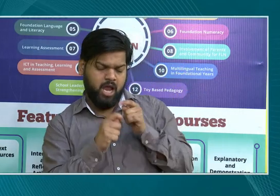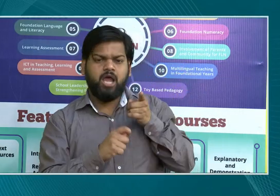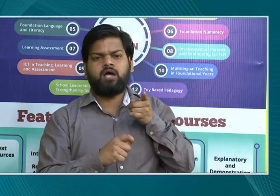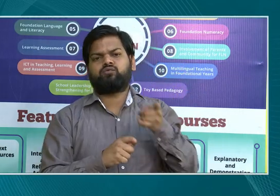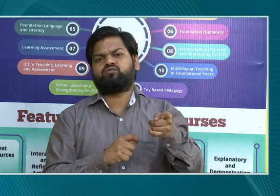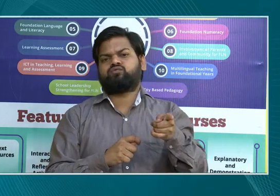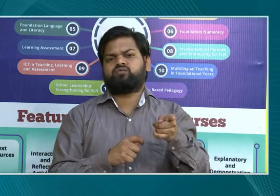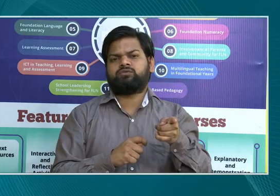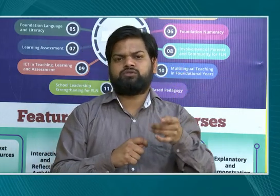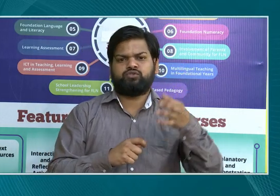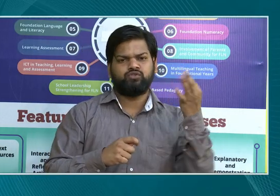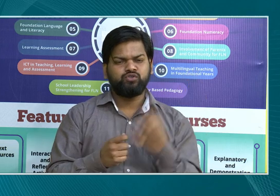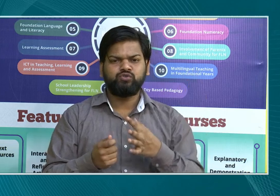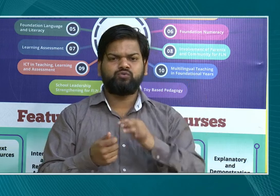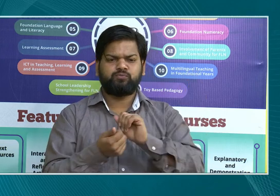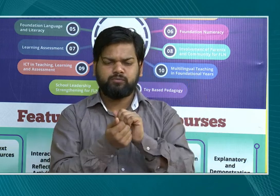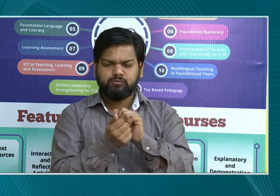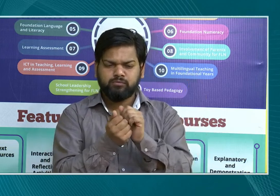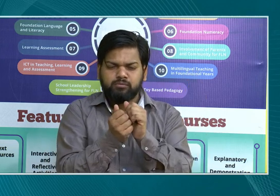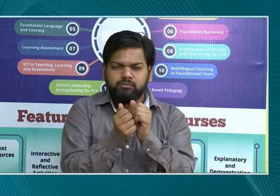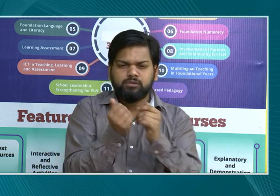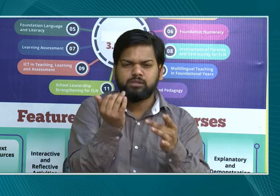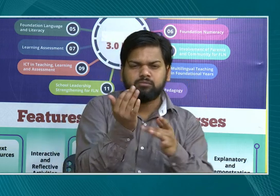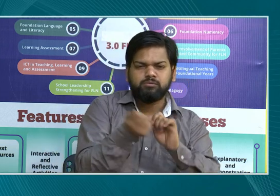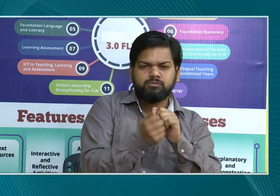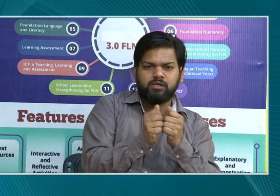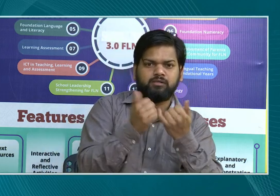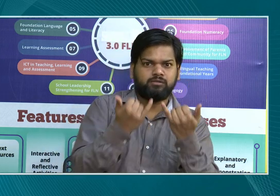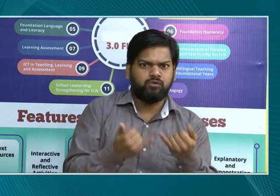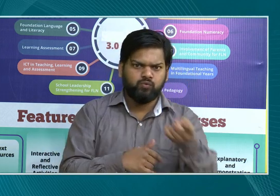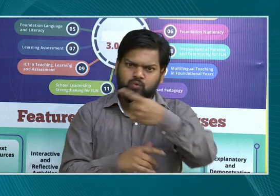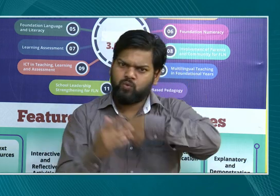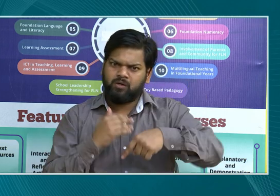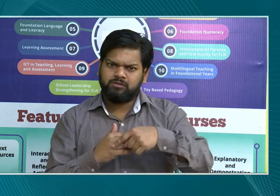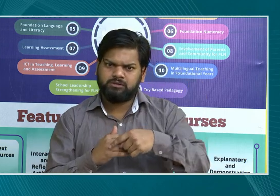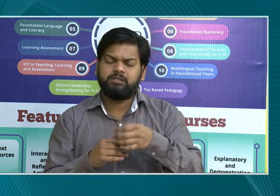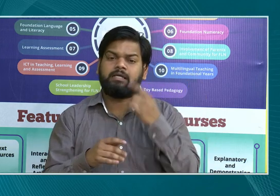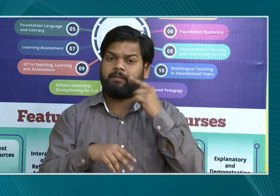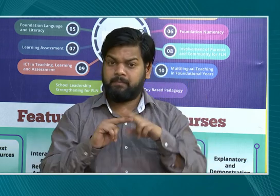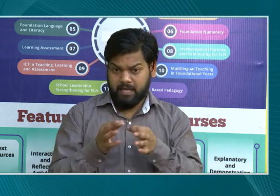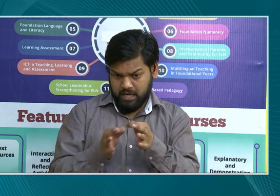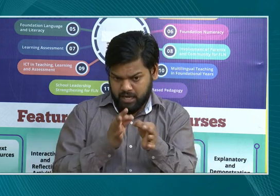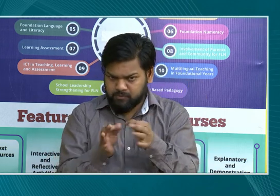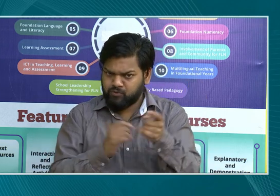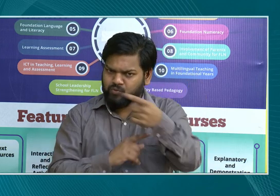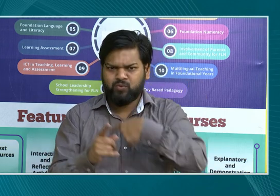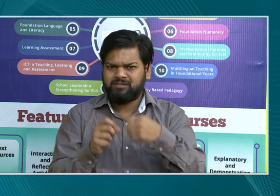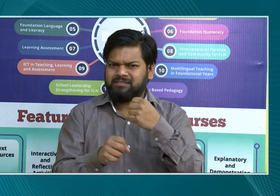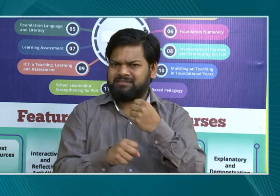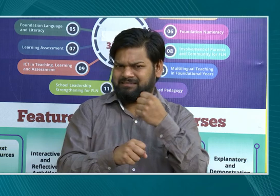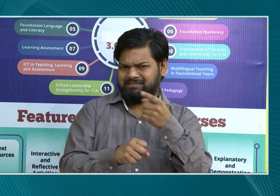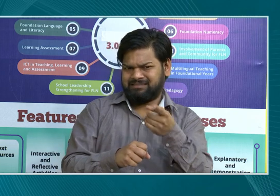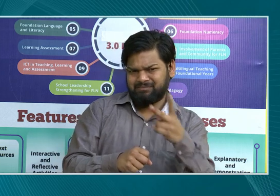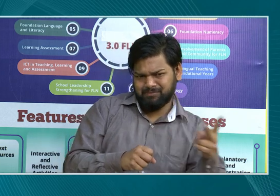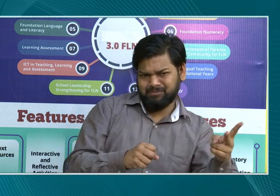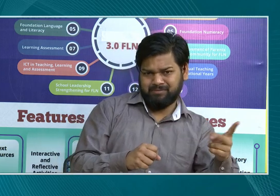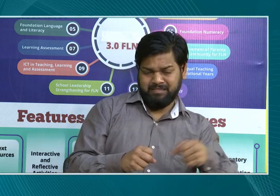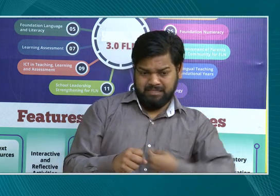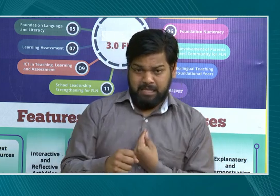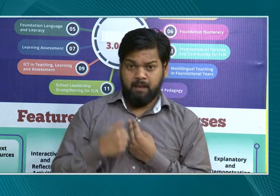अगर जानते हो तो हमारे हिंदी में नहीं विधाएं हैं गदविधाओं की अगर हम बात करें कहानी उपन्यास नाटक संस्मरण जीवनी आत्मकथा